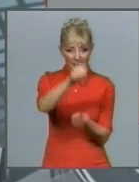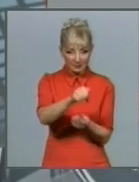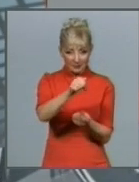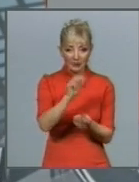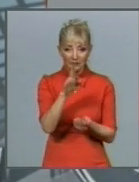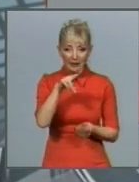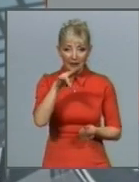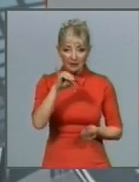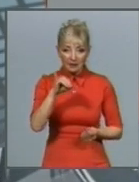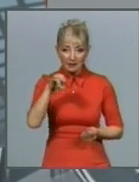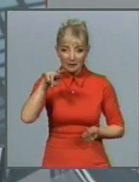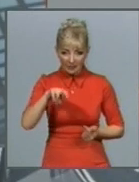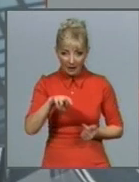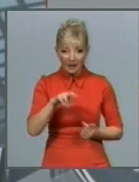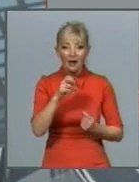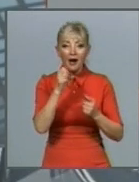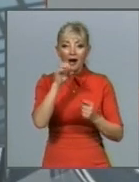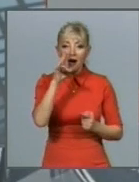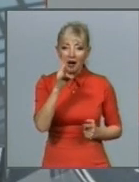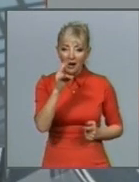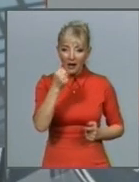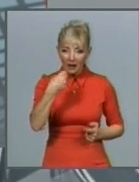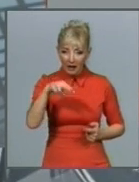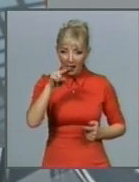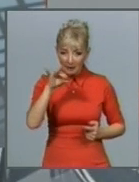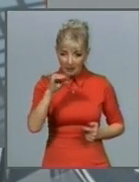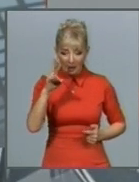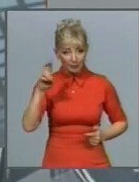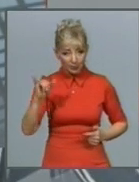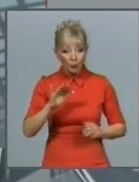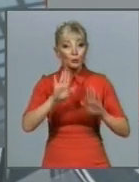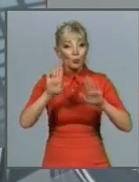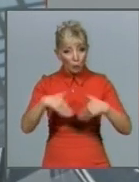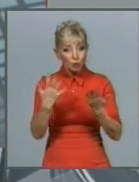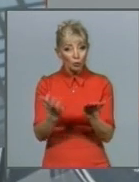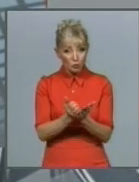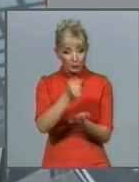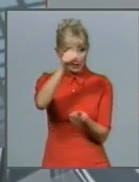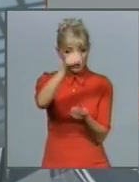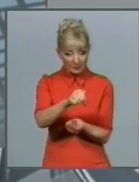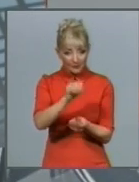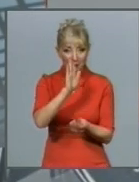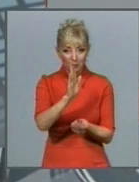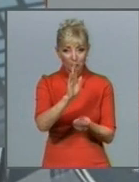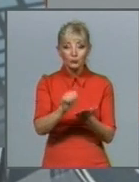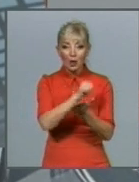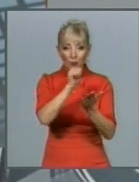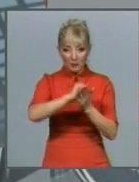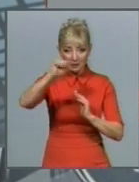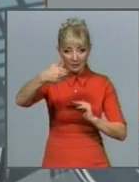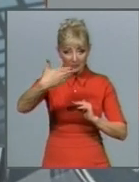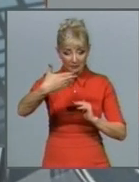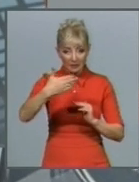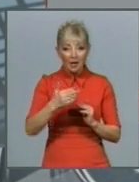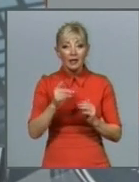в «Дії» через систему BankID НБУ. Після вдалої ідентифікації у клієнта відобразяться цифрові документи